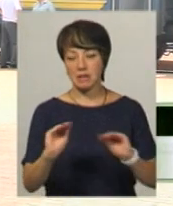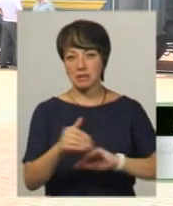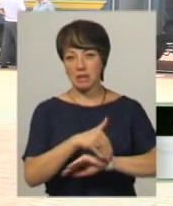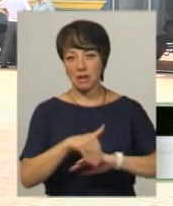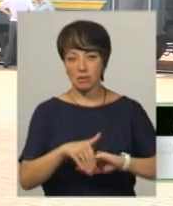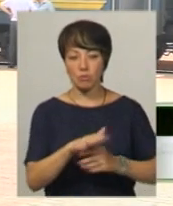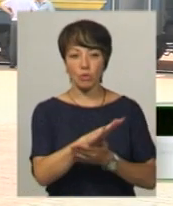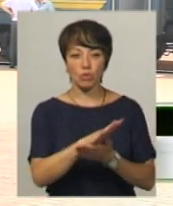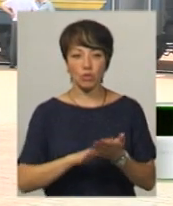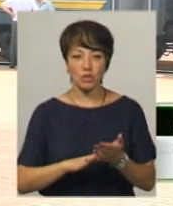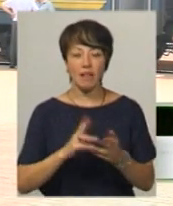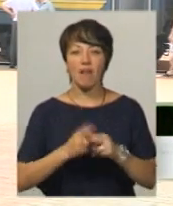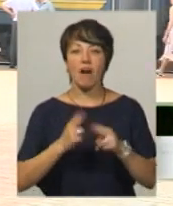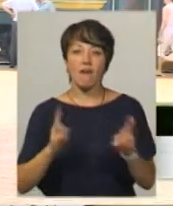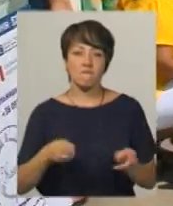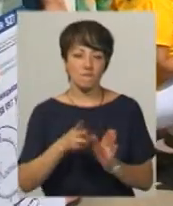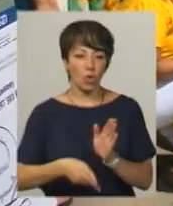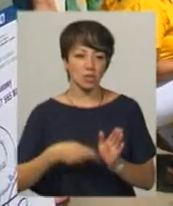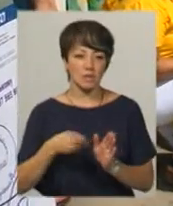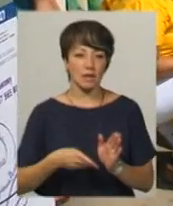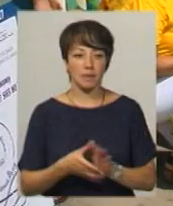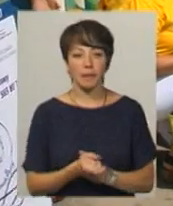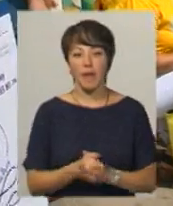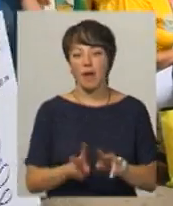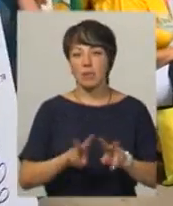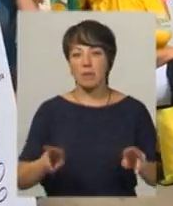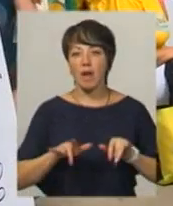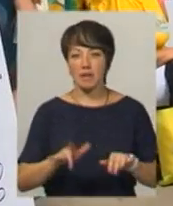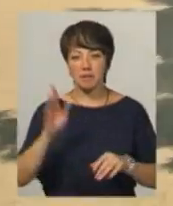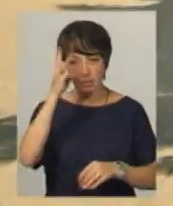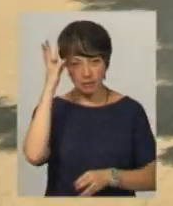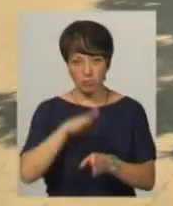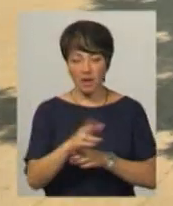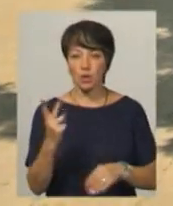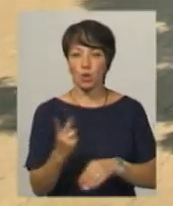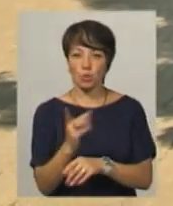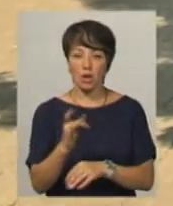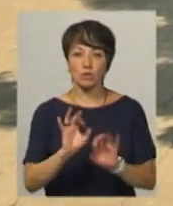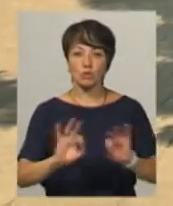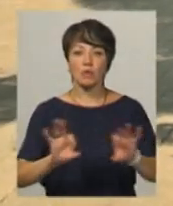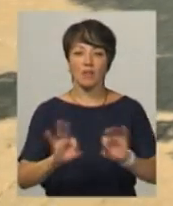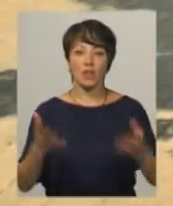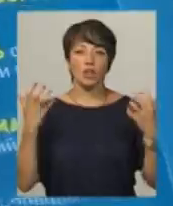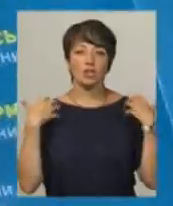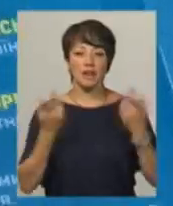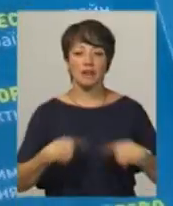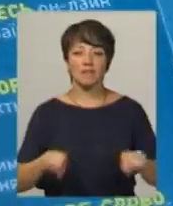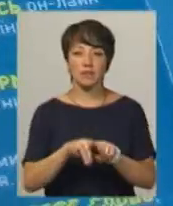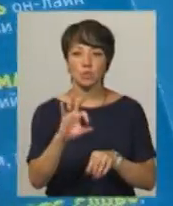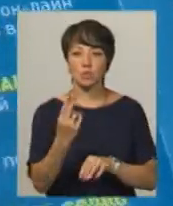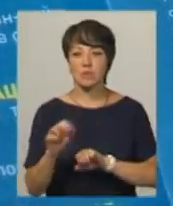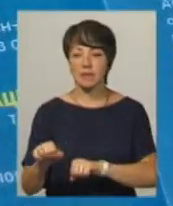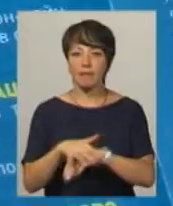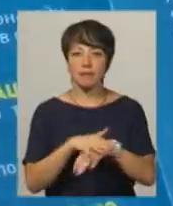продовжують на залізничному вокзалі. Подібна акція Хмельницького відбувається вдруге, розповідає начальник відділу соціального захисту населення